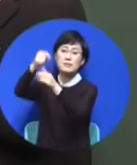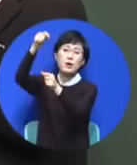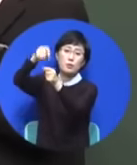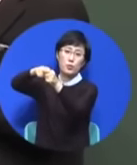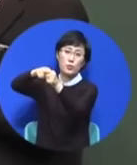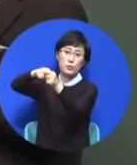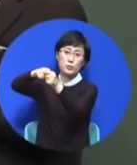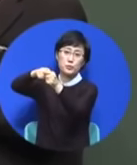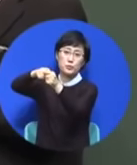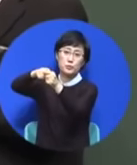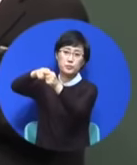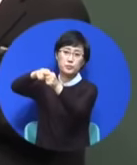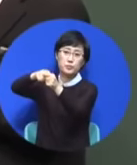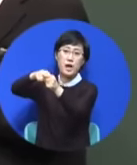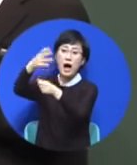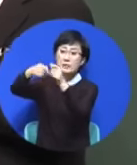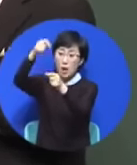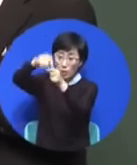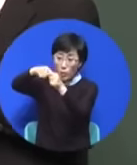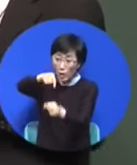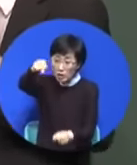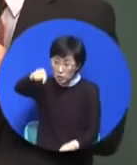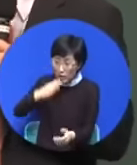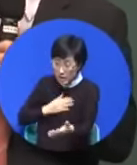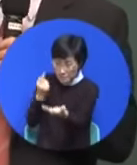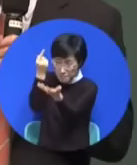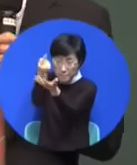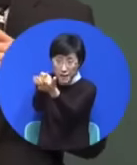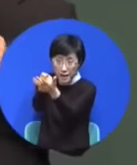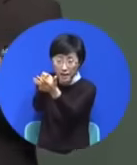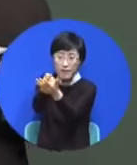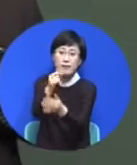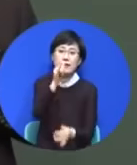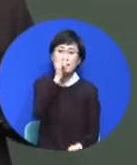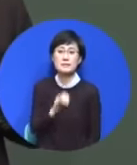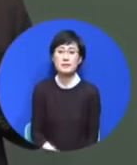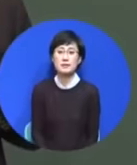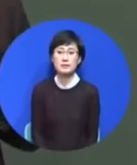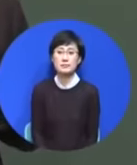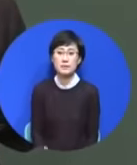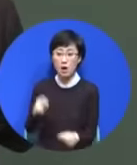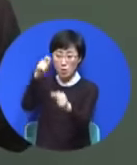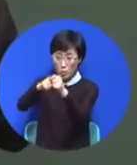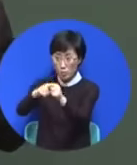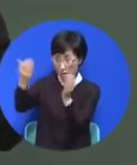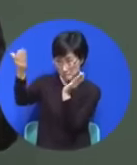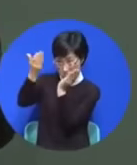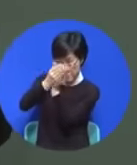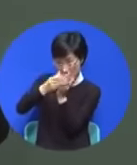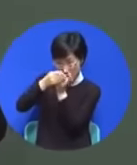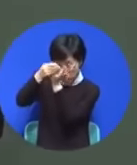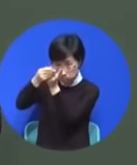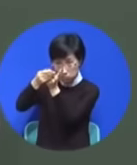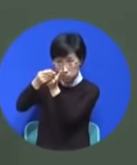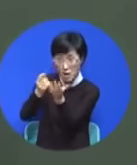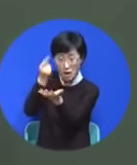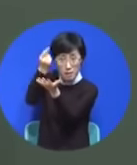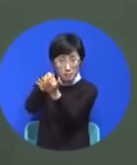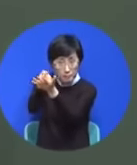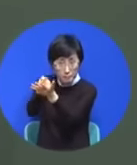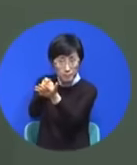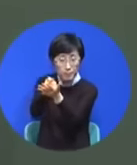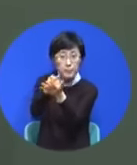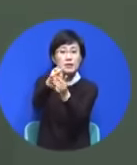있습니다 그 속에 있는 자입니다 승리할 수밖에 없죠 이게